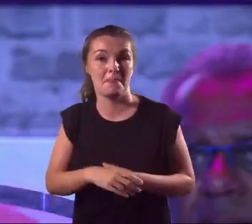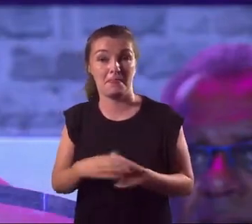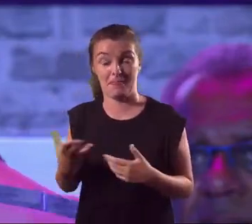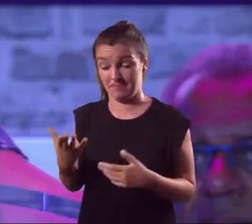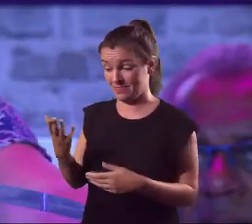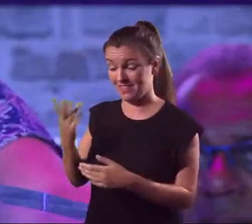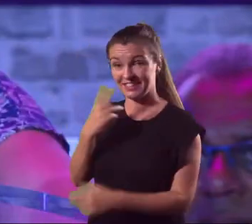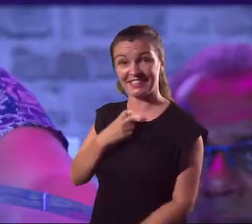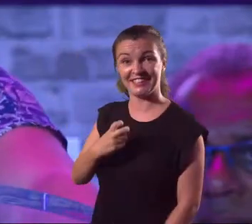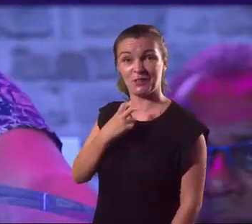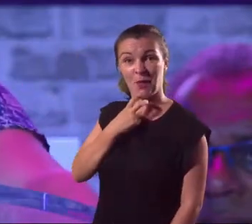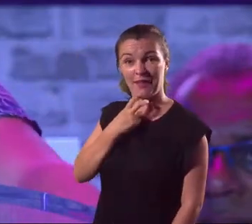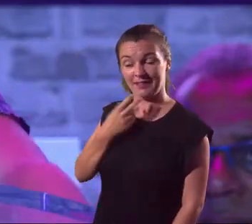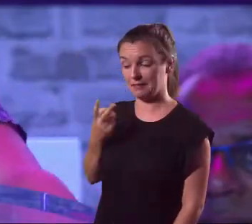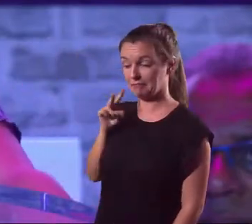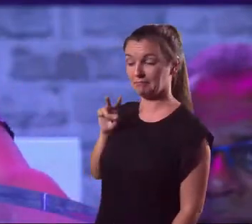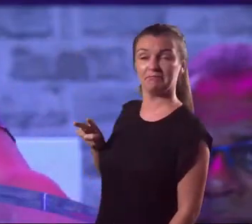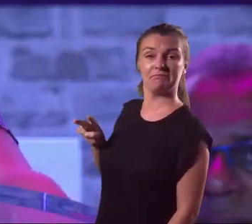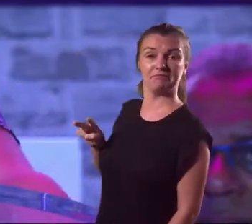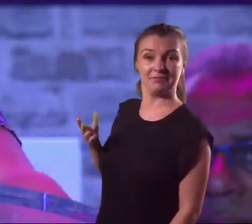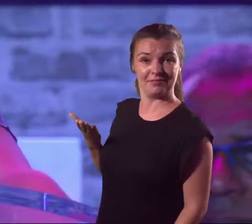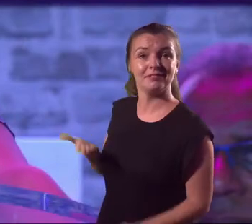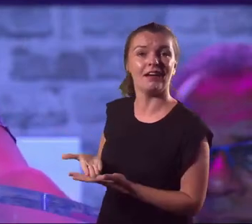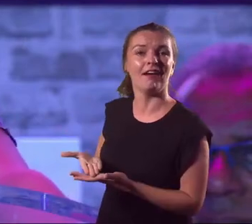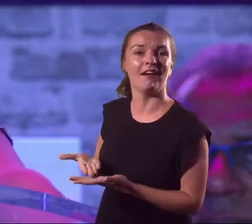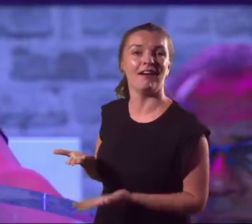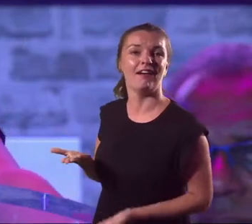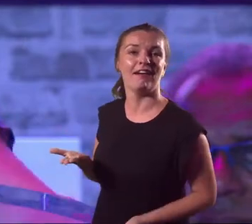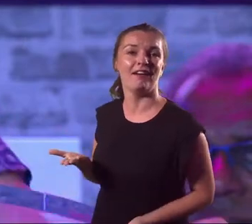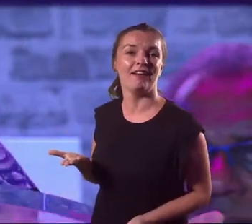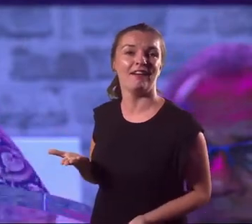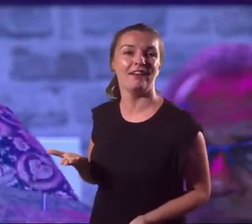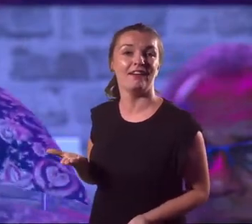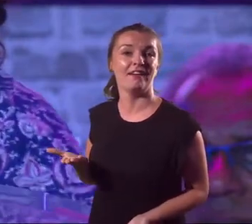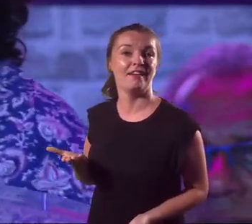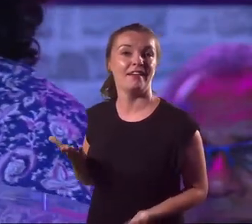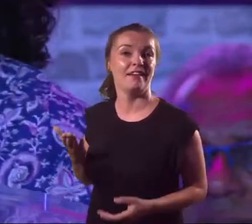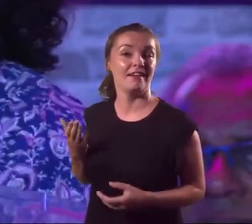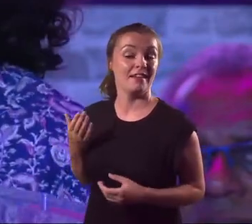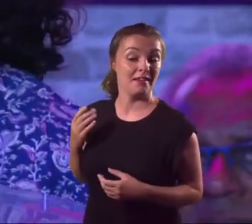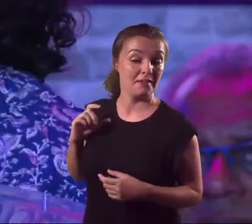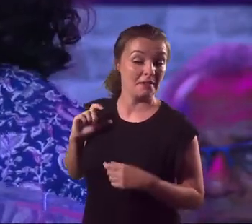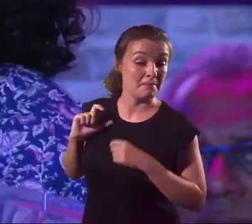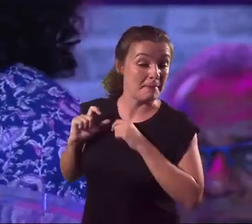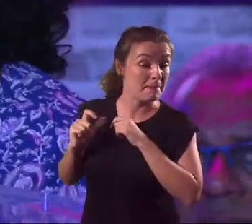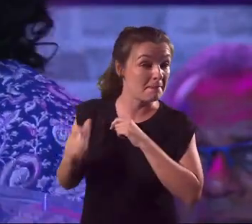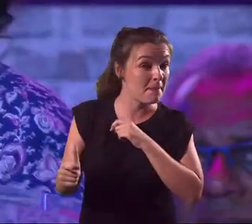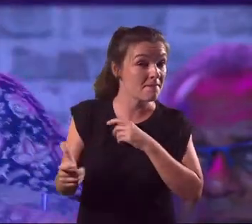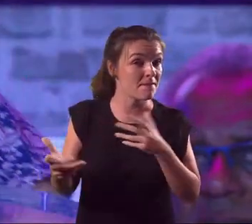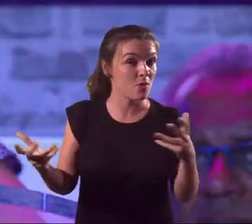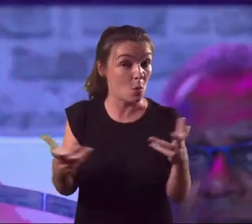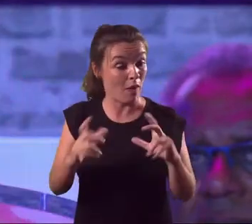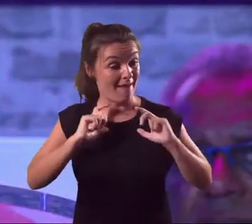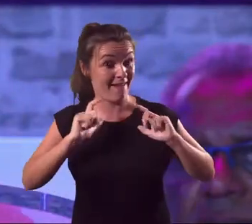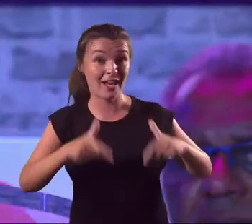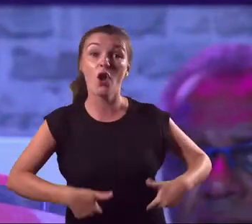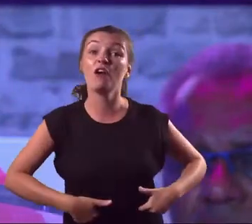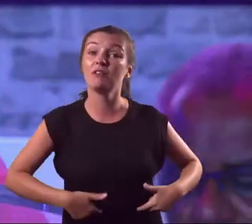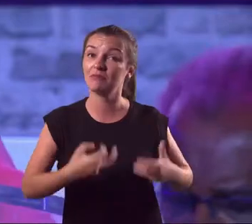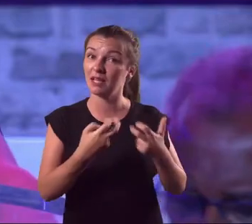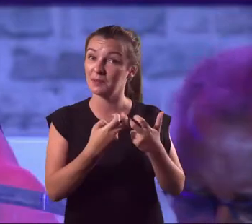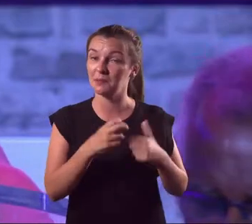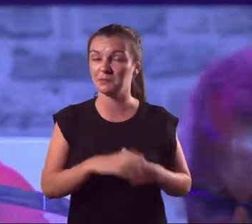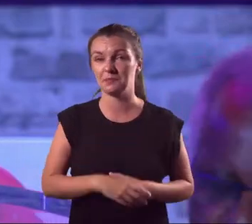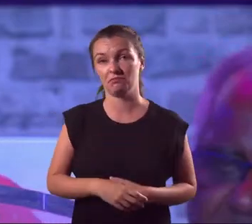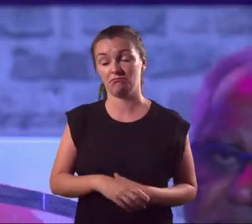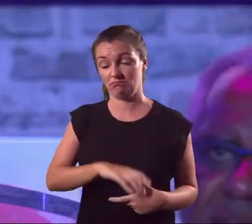les citoyens ici en Guadeloupe. Et évidemment, ça a des conséquences. Ça a des conséquences sur nos écoles.